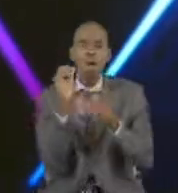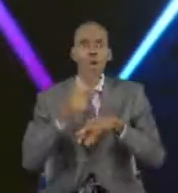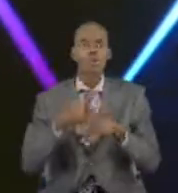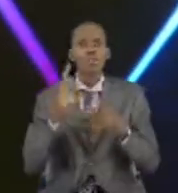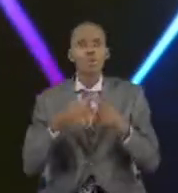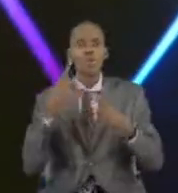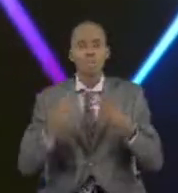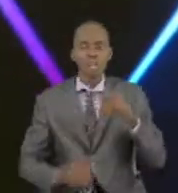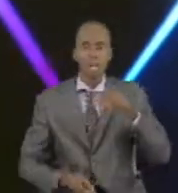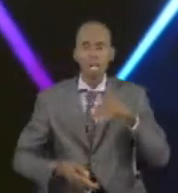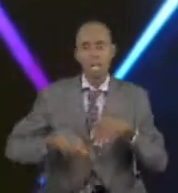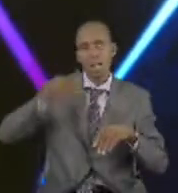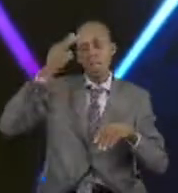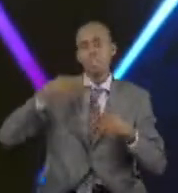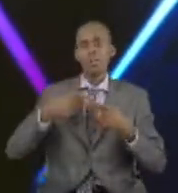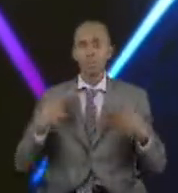Maintenant, dans le verset 22,